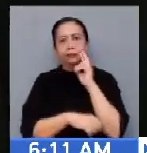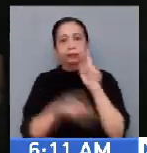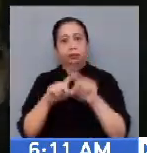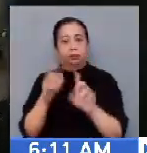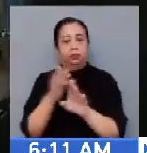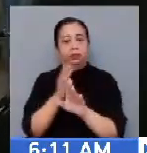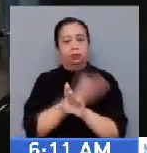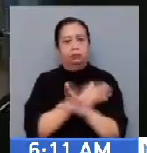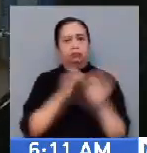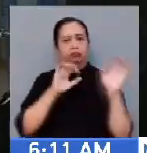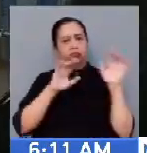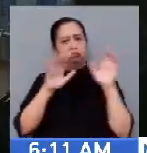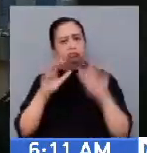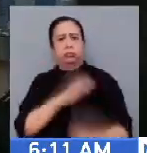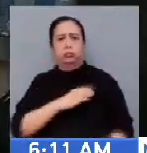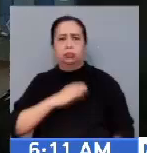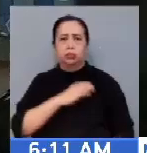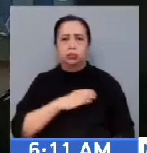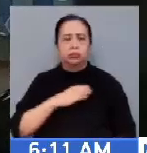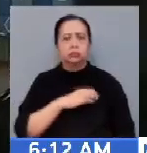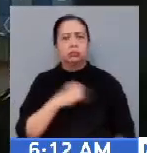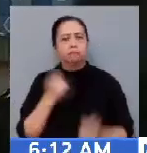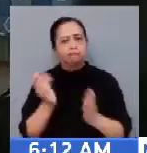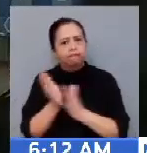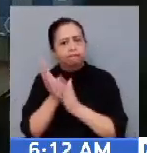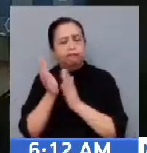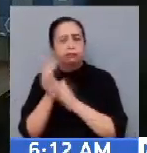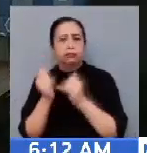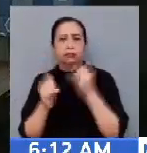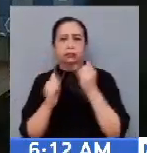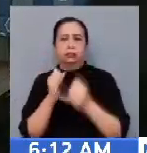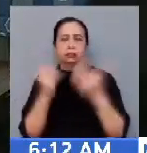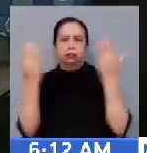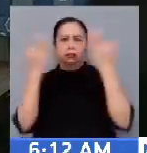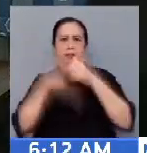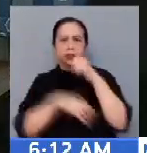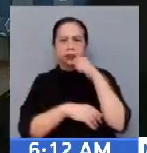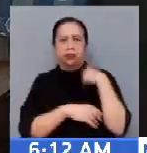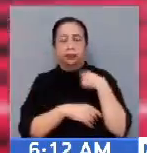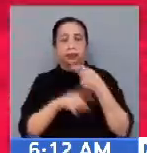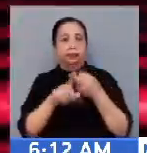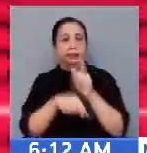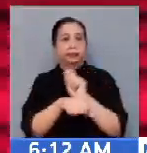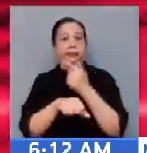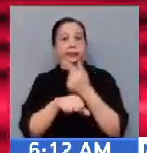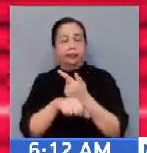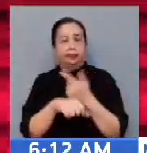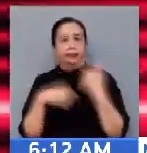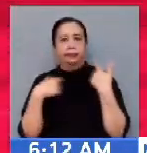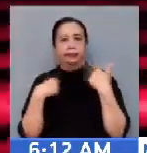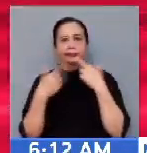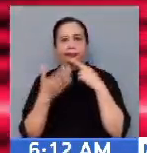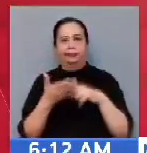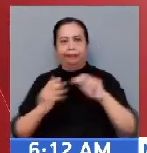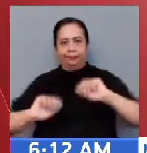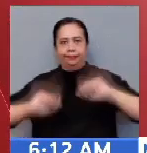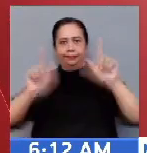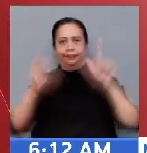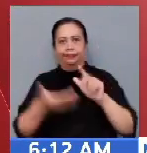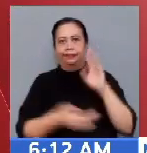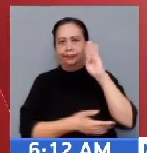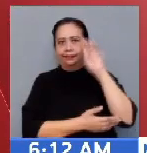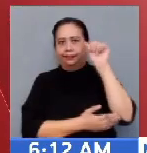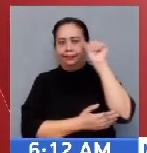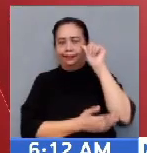pakikiramay at pagpupugay sa huling lamay kagabi. Mula sa Taguig, may unang balita live si Bam Allegro. Bam?